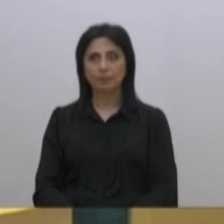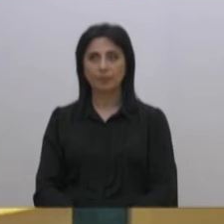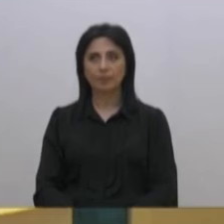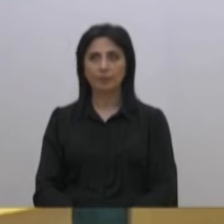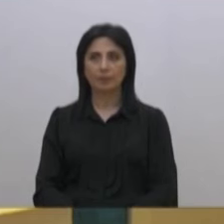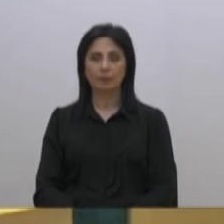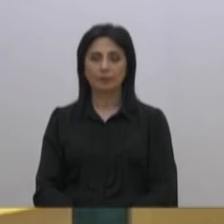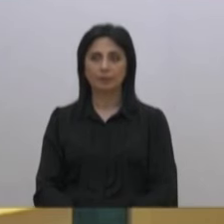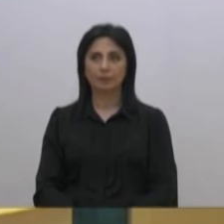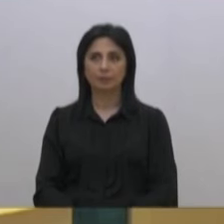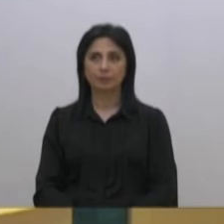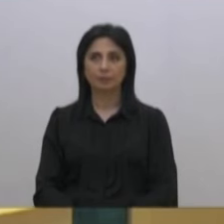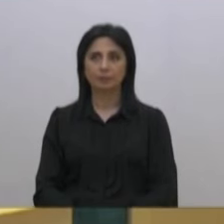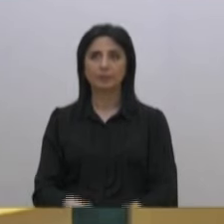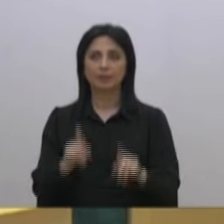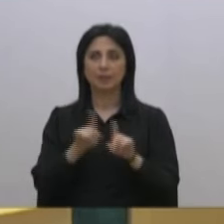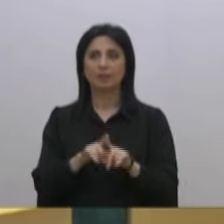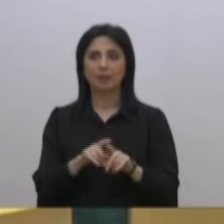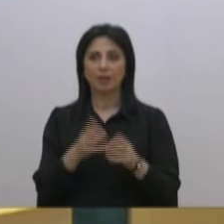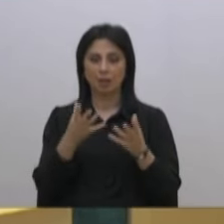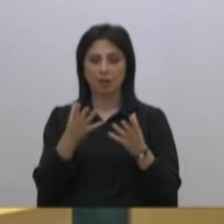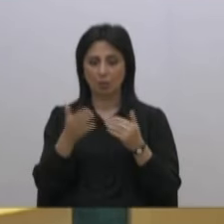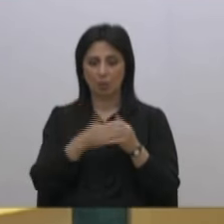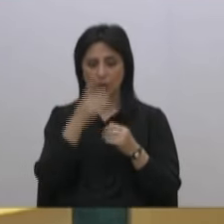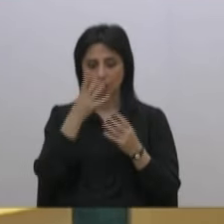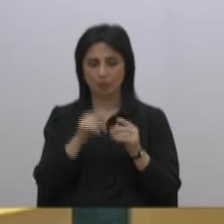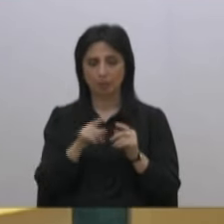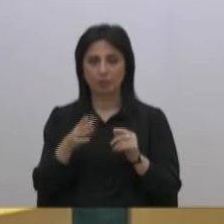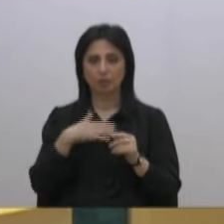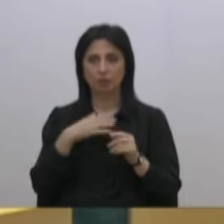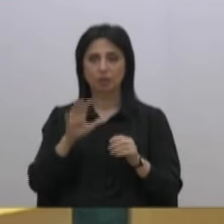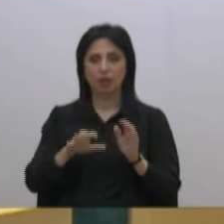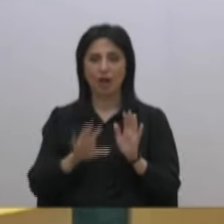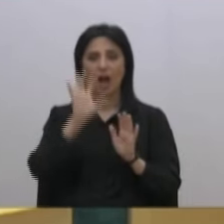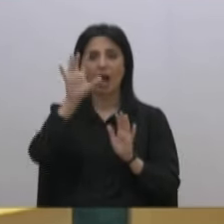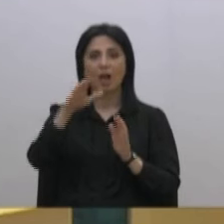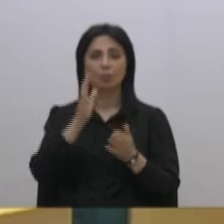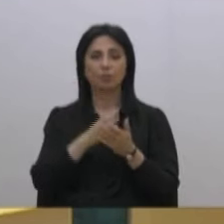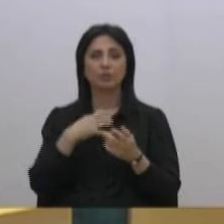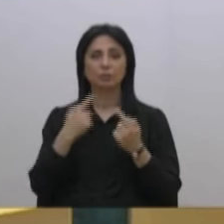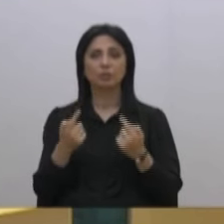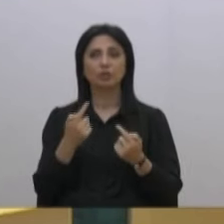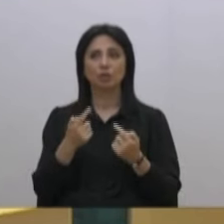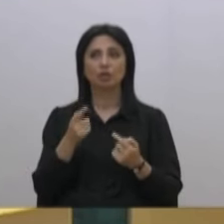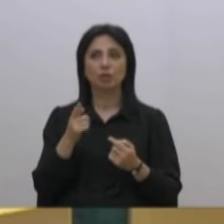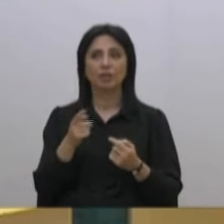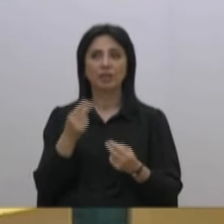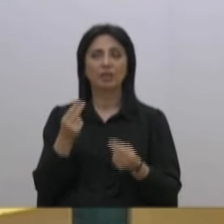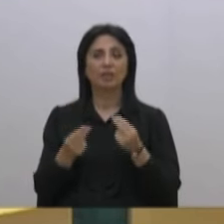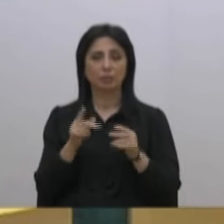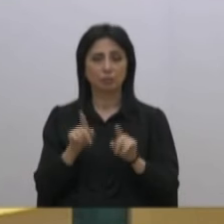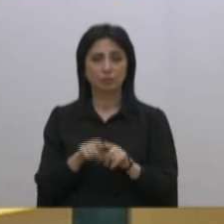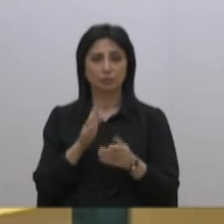მასზე დასასრებად. ასევე ახლა ეს დღეებში ჩვენს კალათბურთელებს აქვთ მნიშვნელოვანი